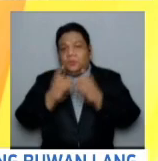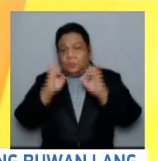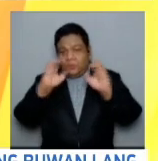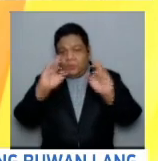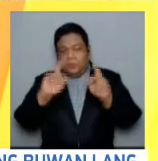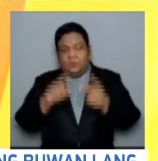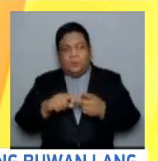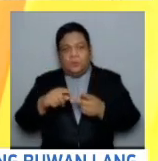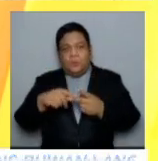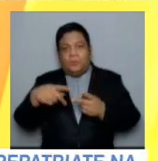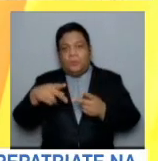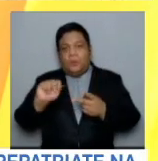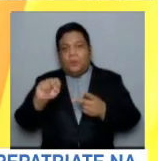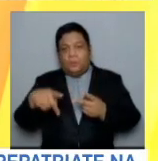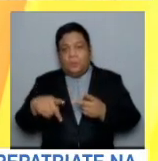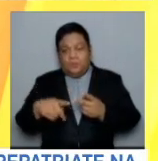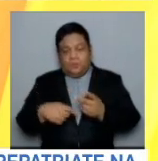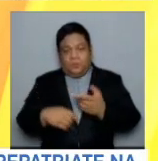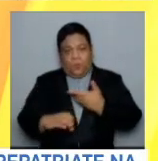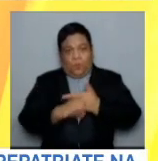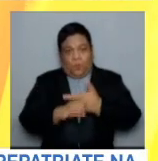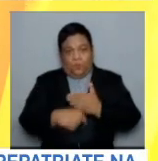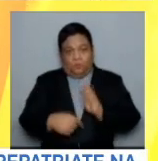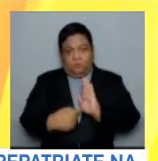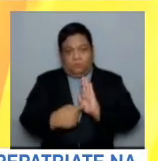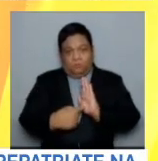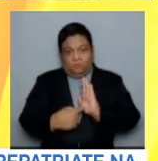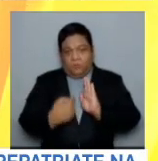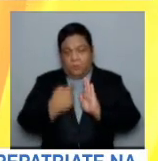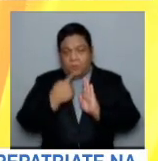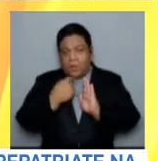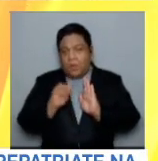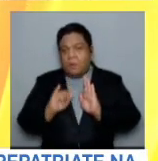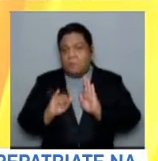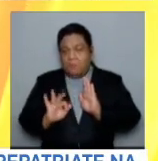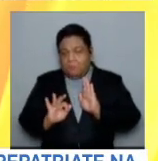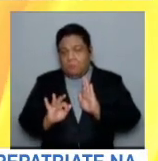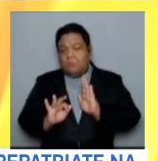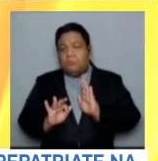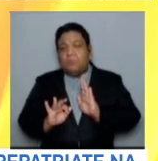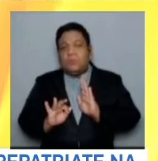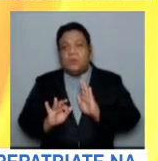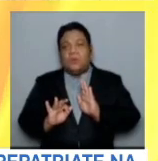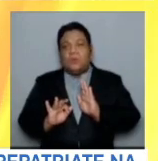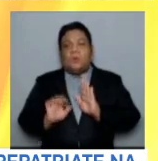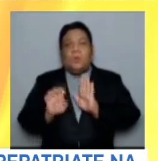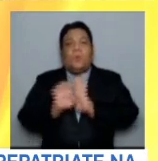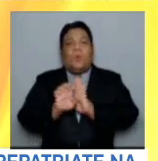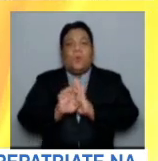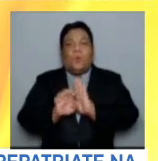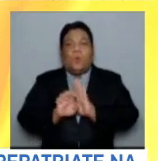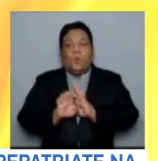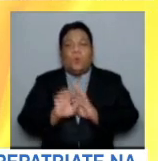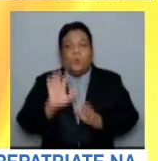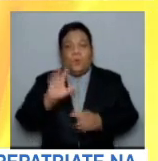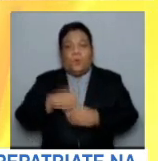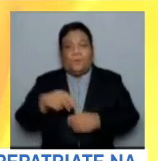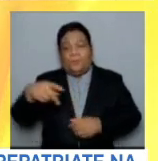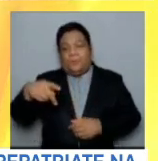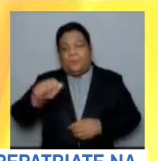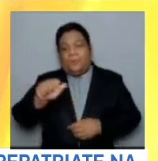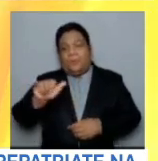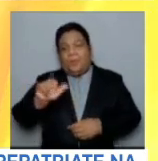na ina-apply sila na pag gusto nyo magpa-accredit na maisama sa payroll account, dapat pumipirma kayo